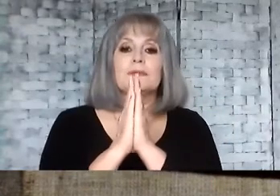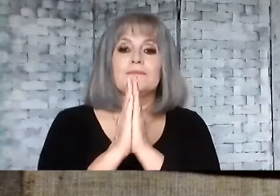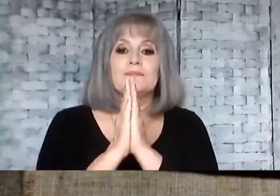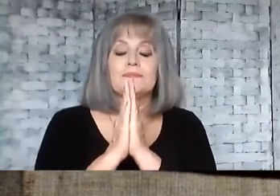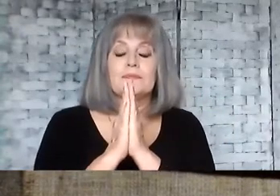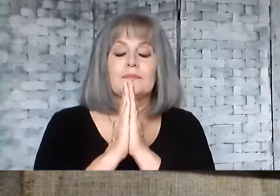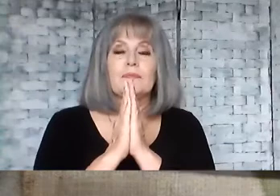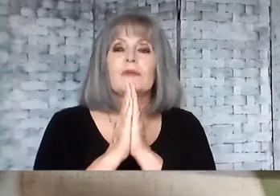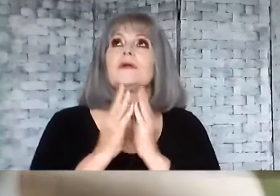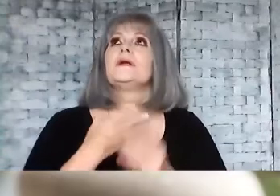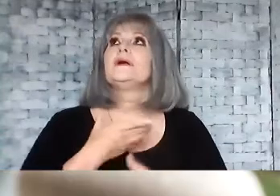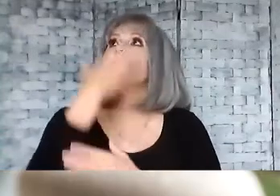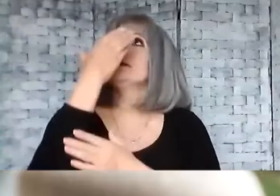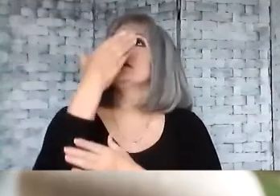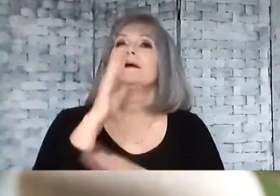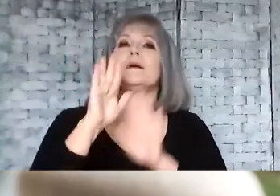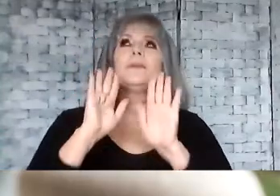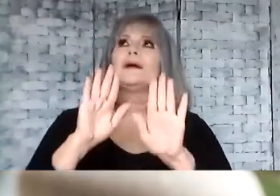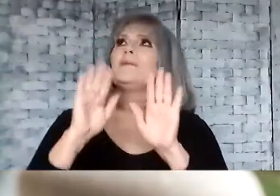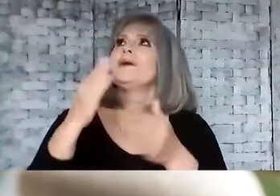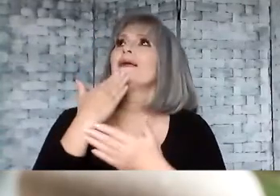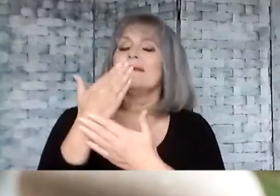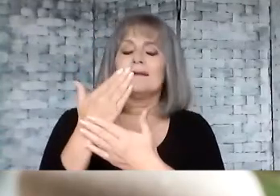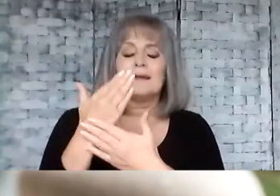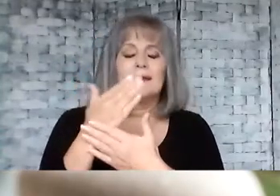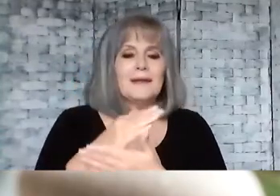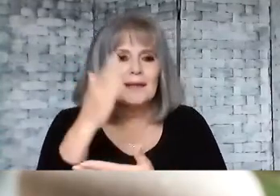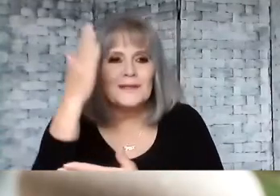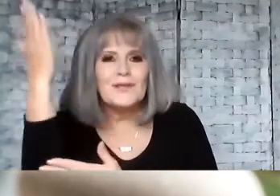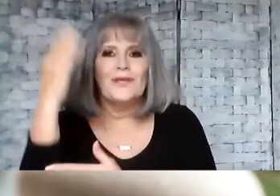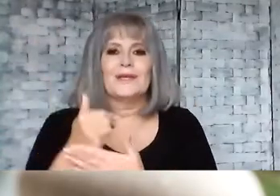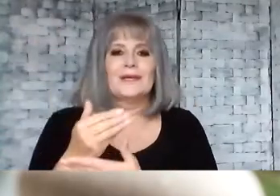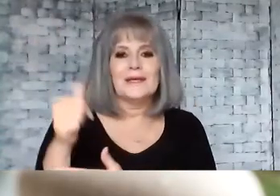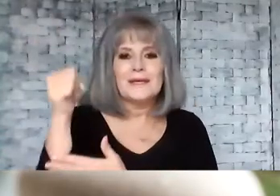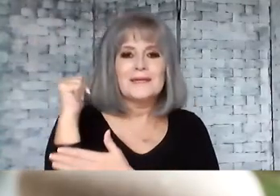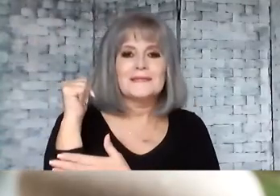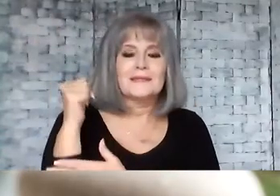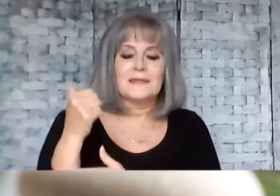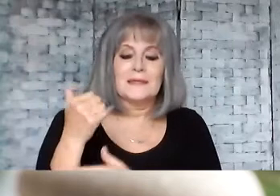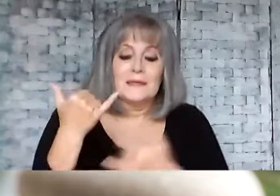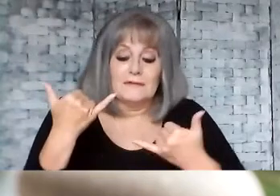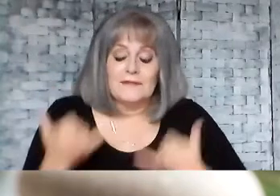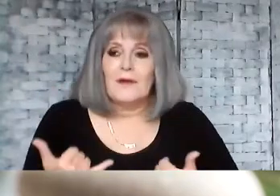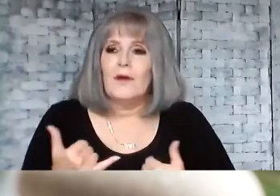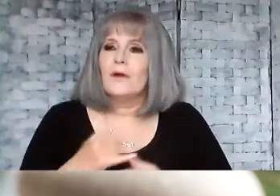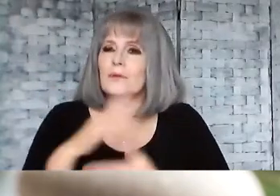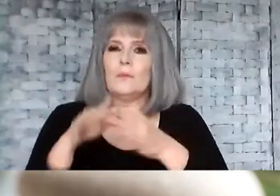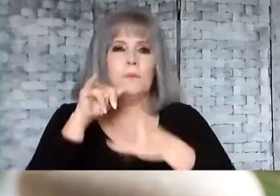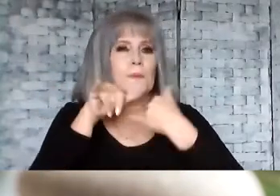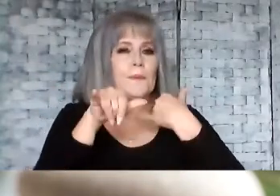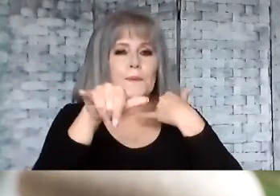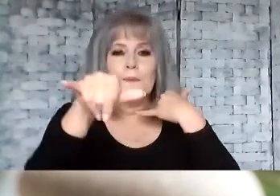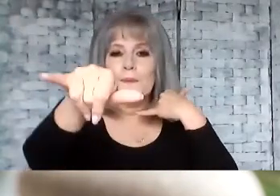Kom ons bid saam. Here, baie dankie dat u gister en vandag en tot die